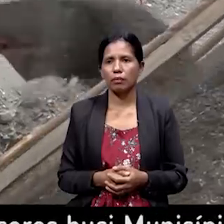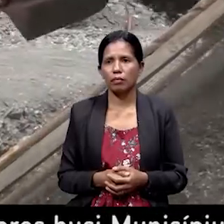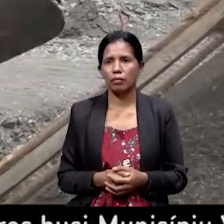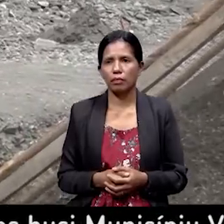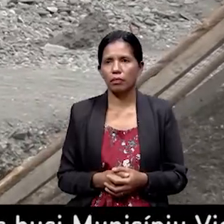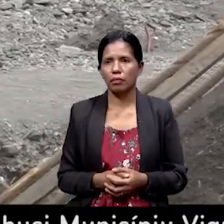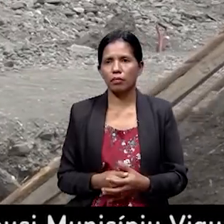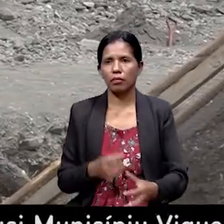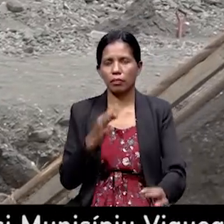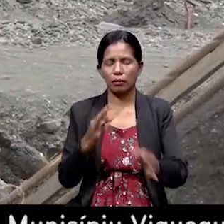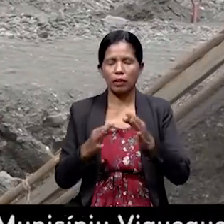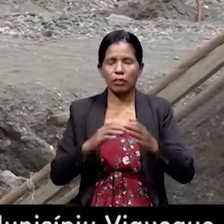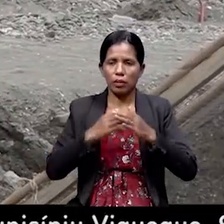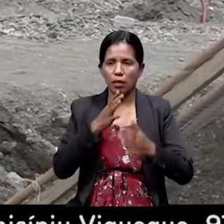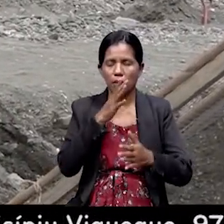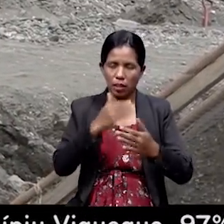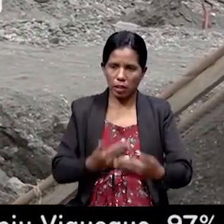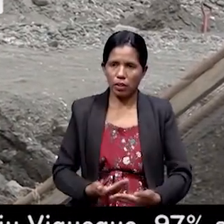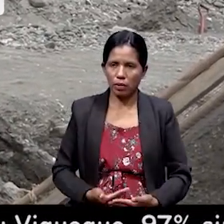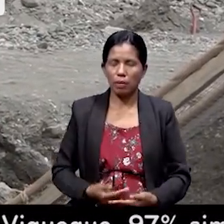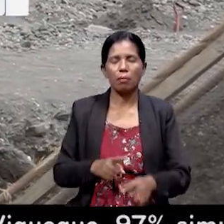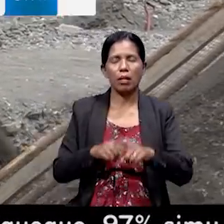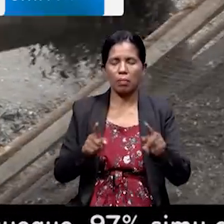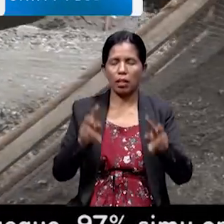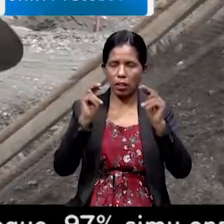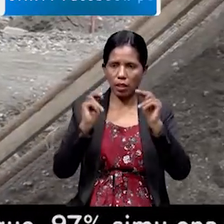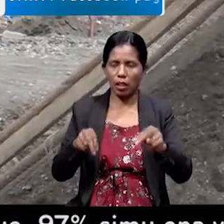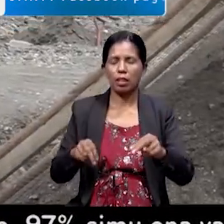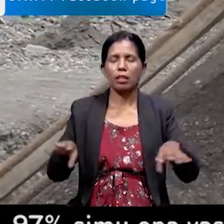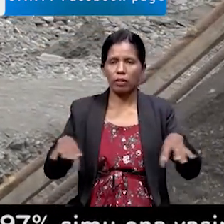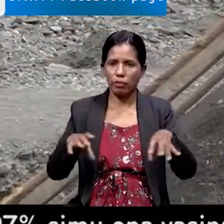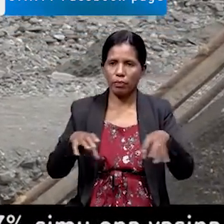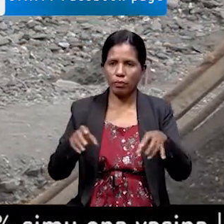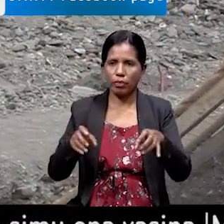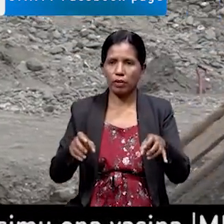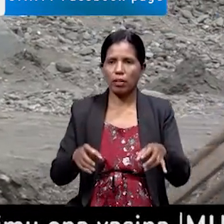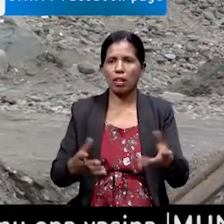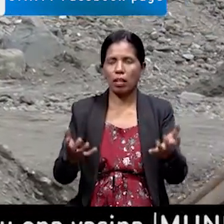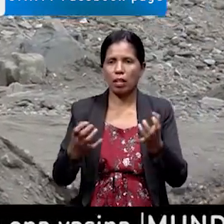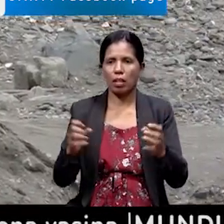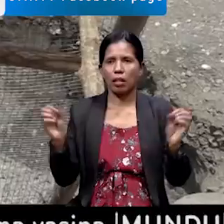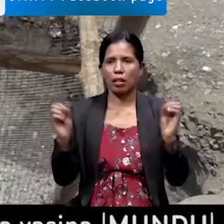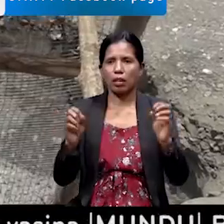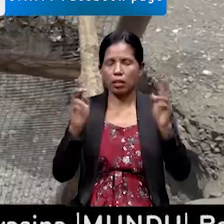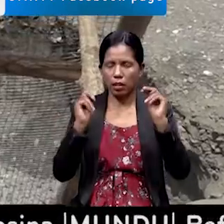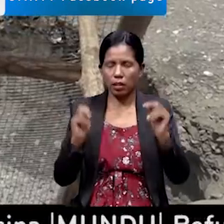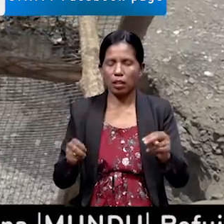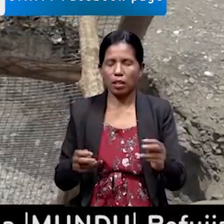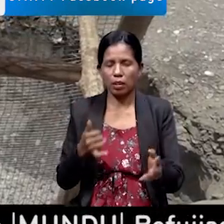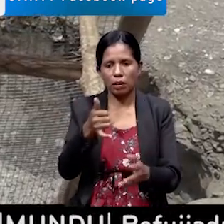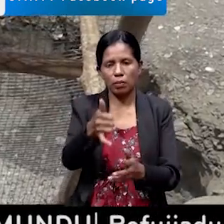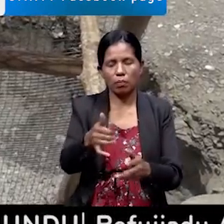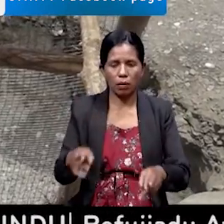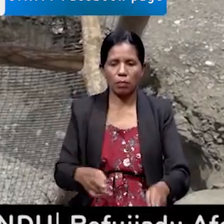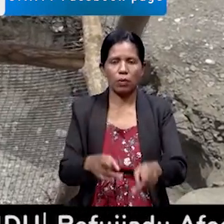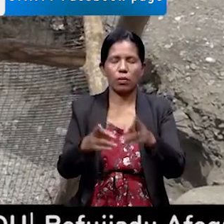Maske kondisaun isi rohela mai be necessidades umalaran obriga hakara kalakoi tenki tun direitamente ba